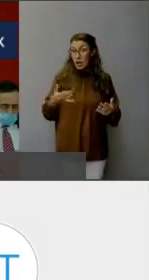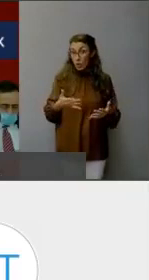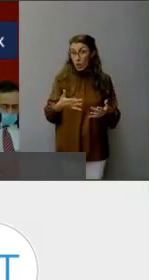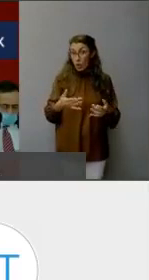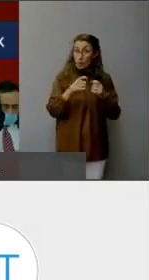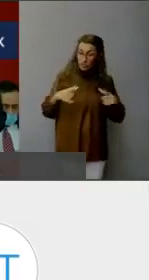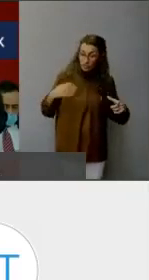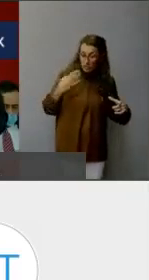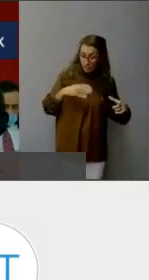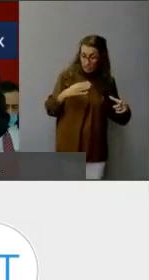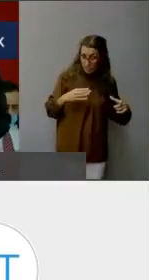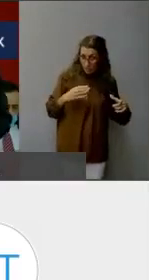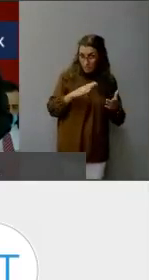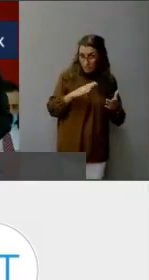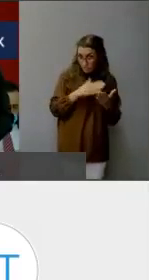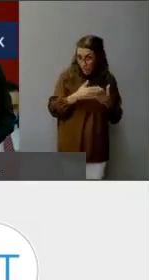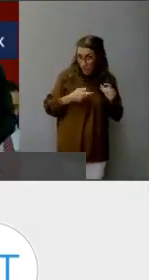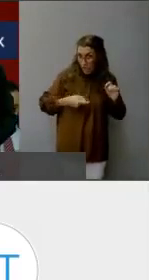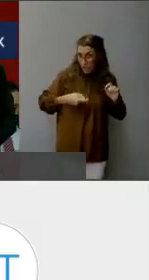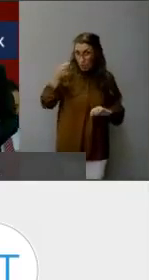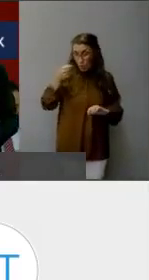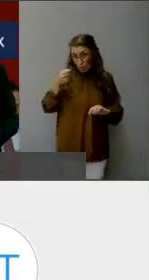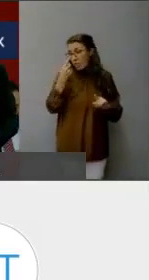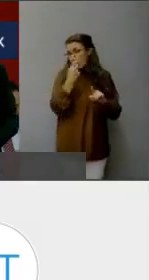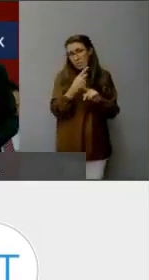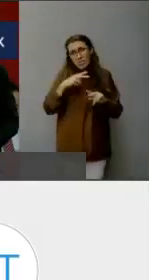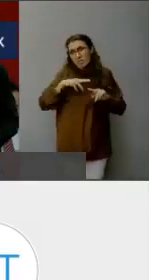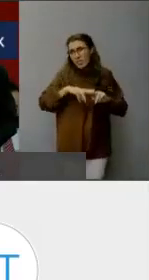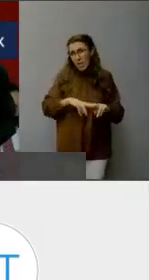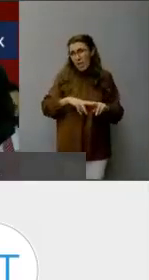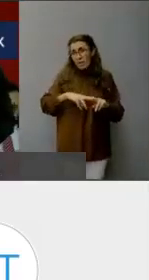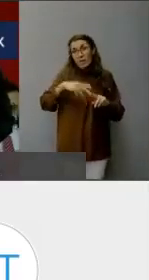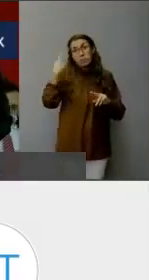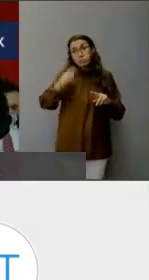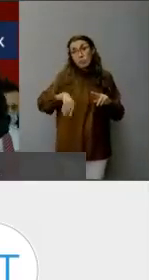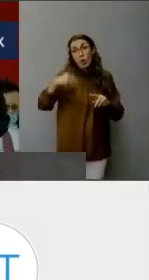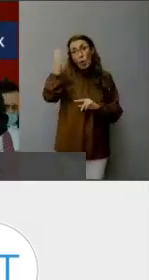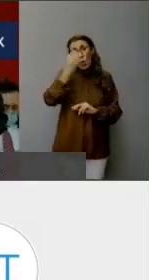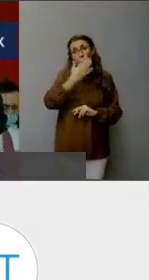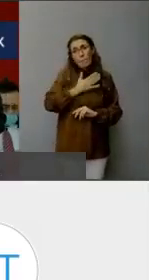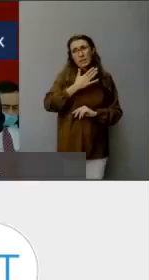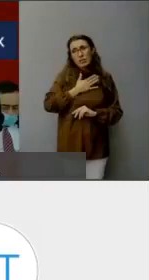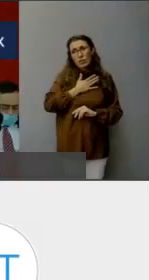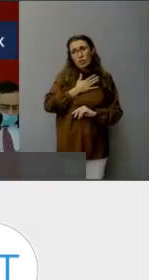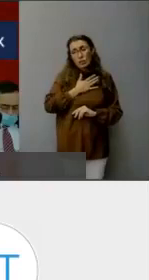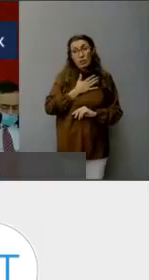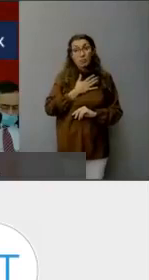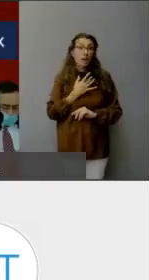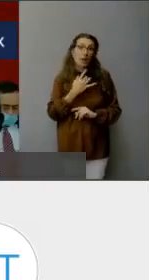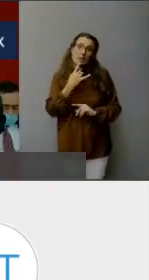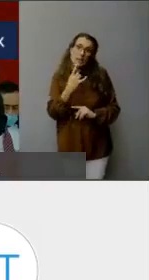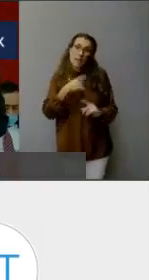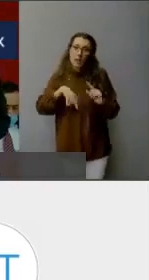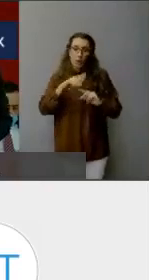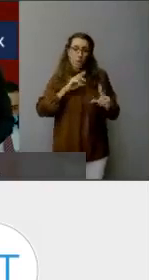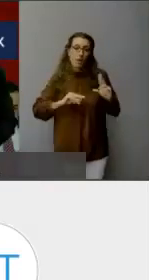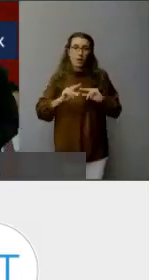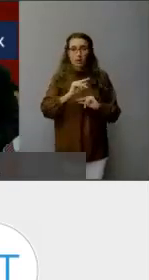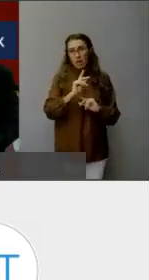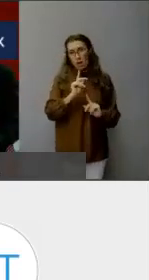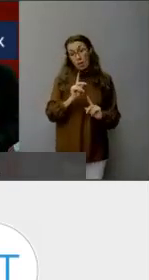città e come tale va mantenuta e questa è la nostra opinione per cui dire che non parliamo di queste cose totalmente scorretti